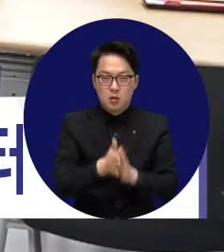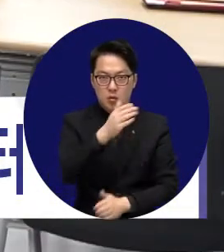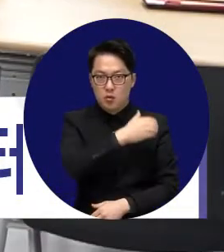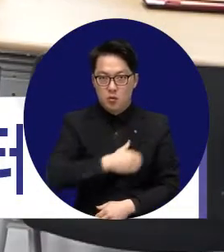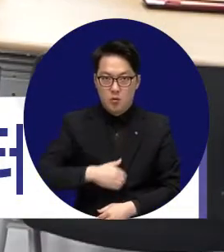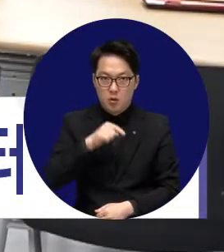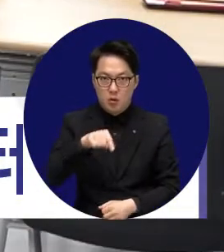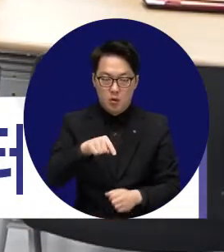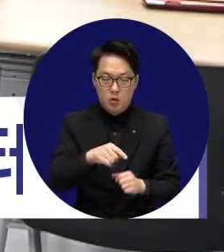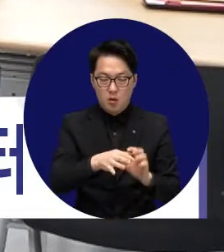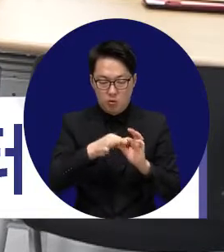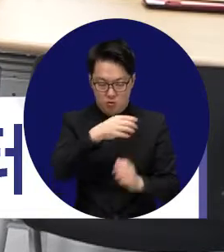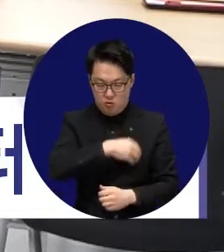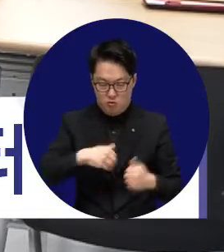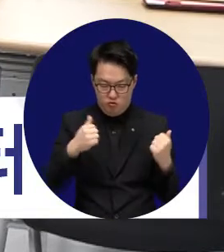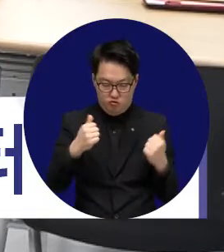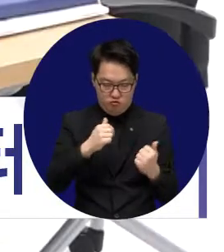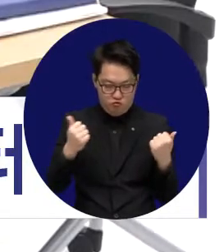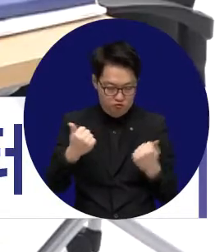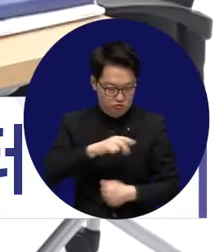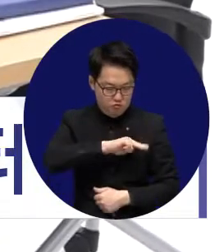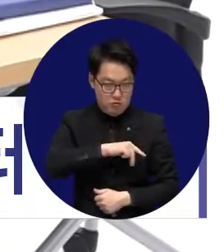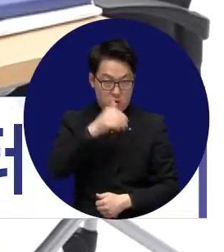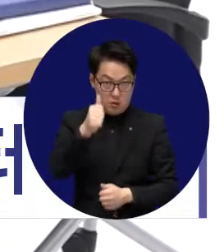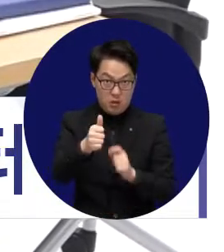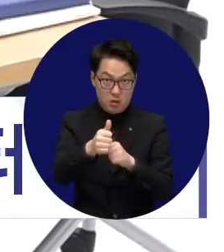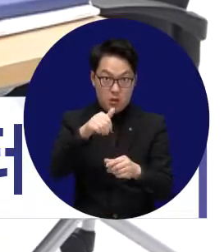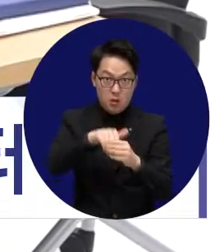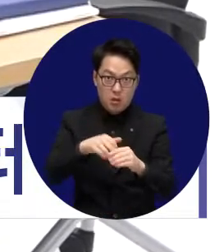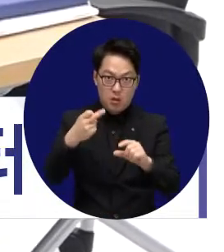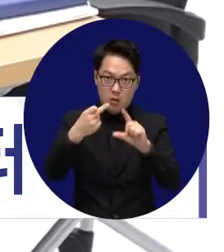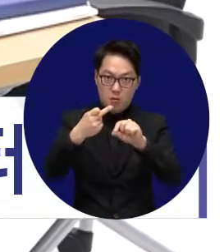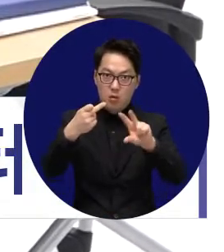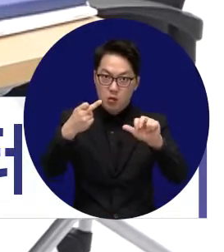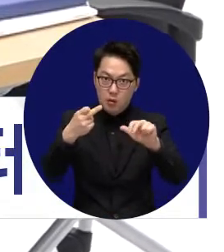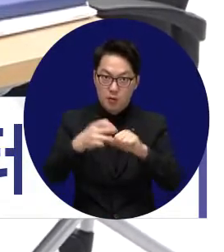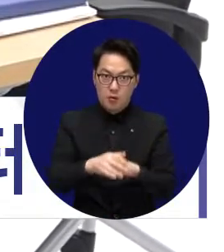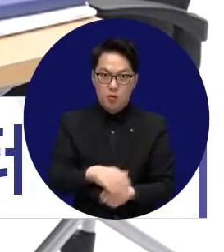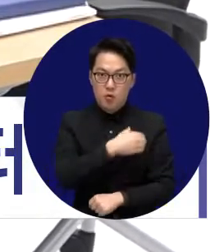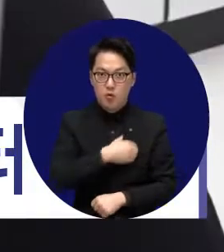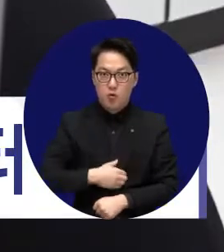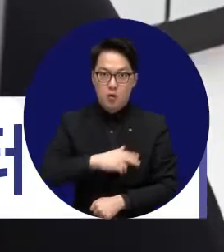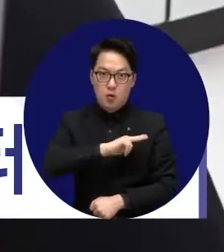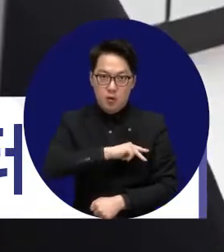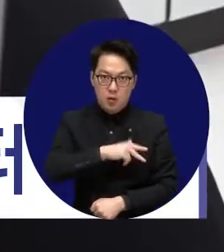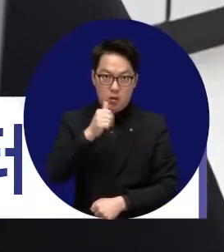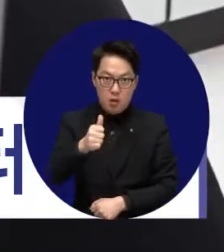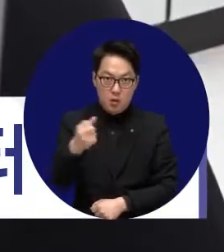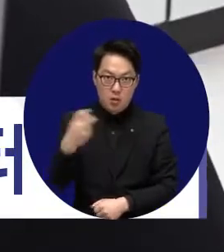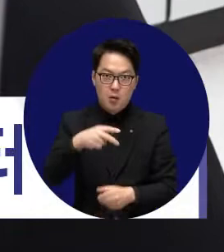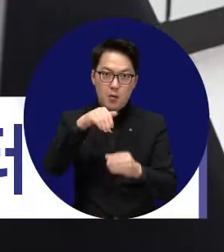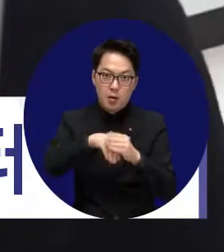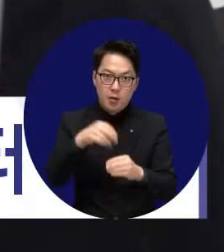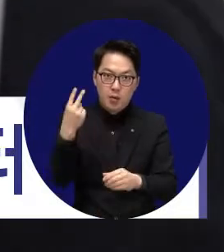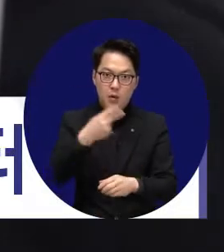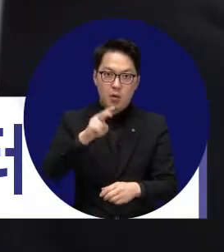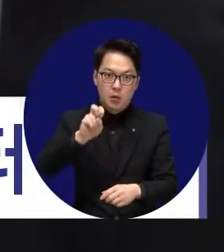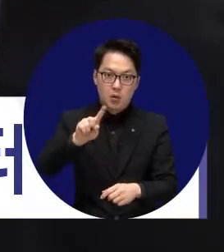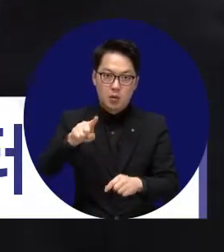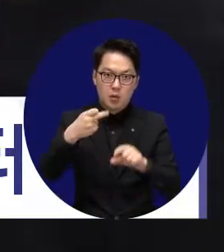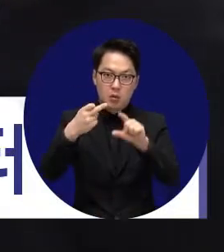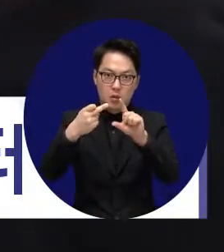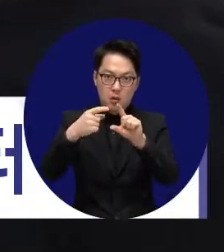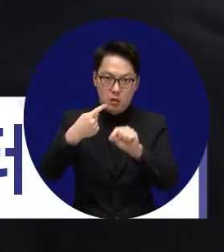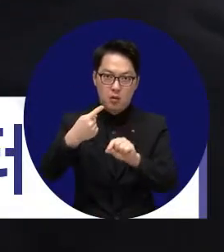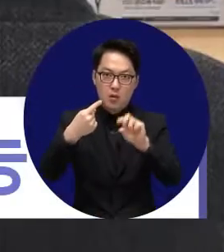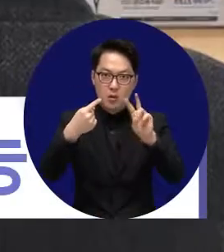12월 25일부터, 군의원 및 장애 재보궐선거는 2021년 1월 24일부터 예비 후보자 등록 신청을 할